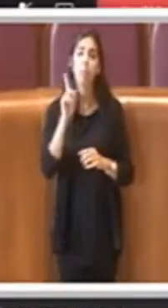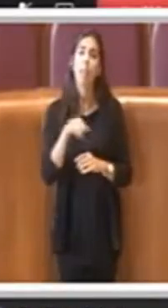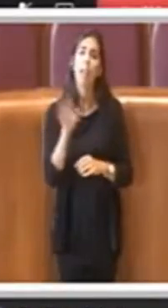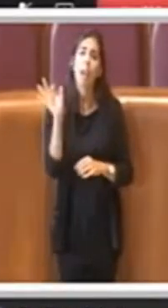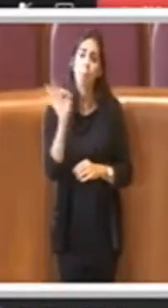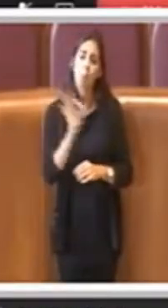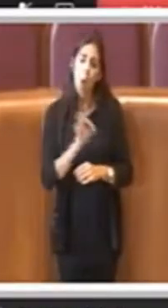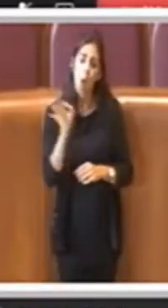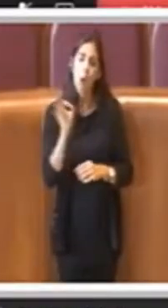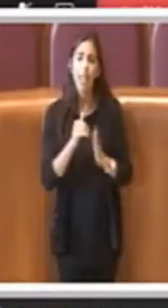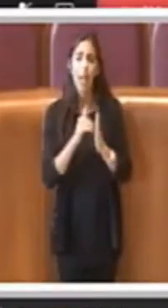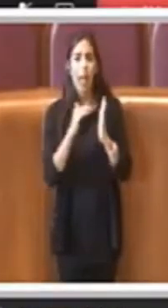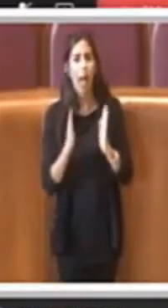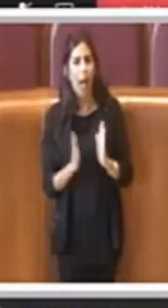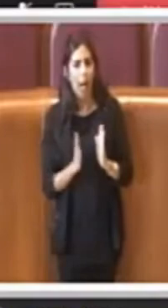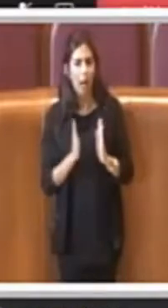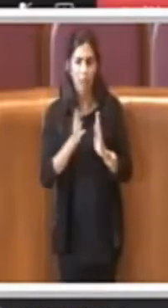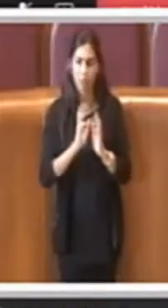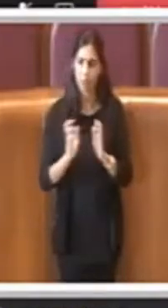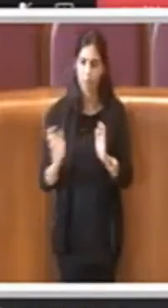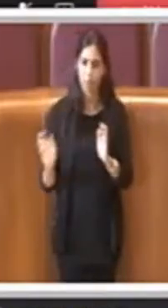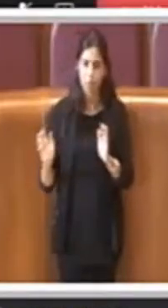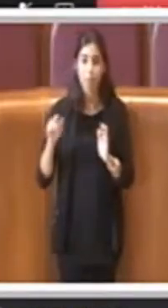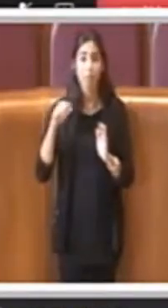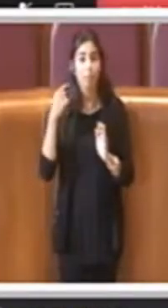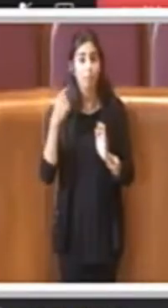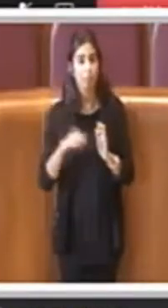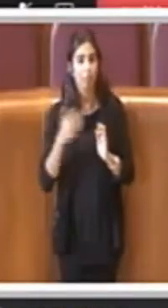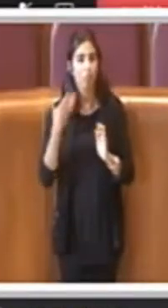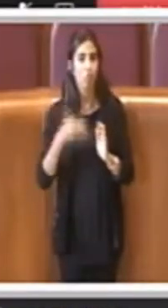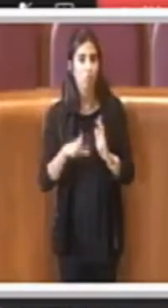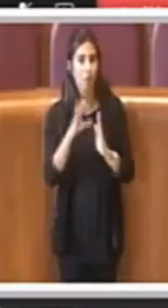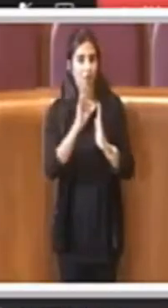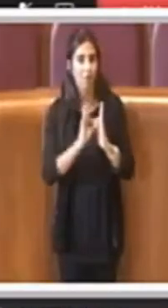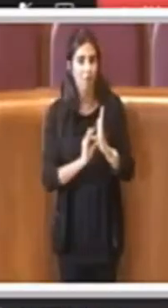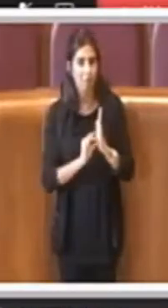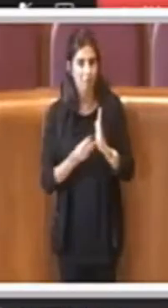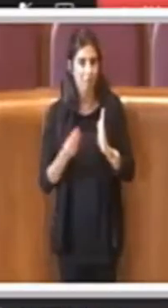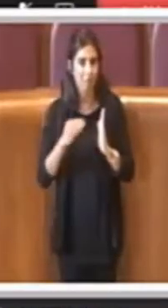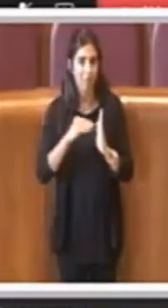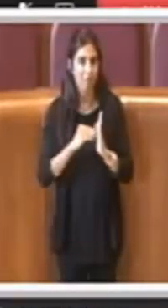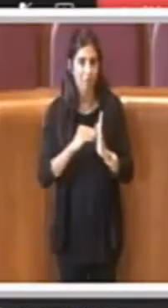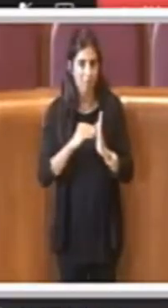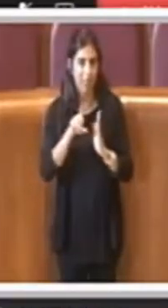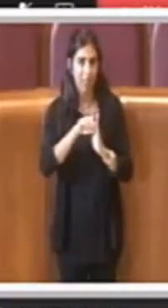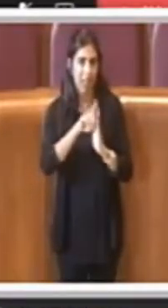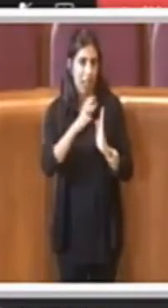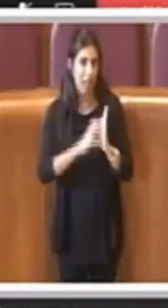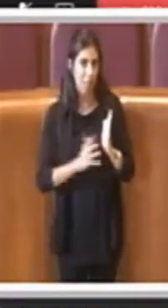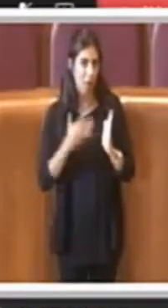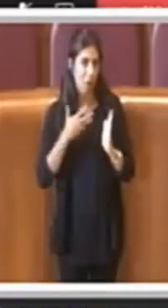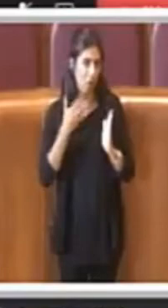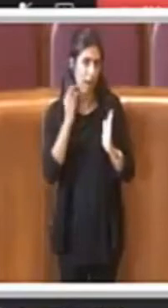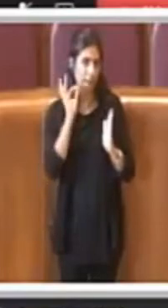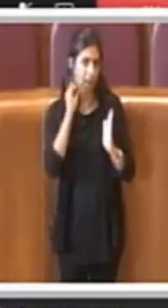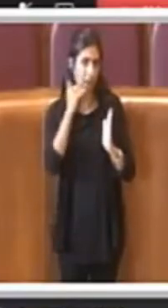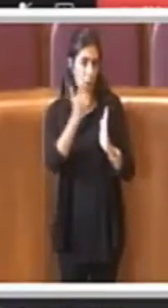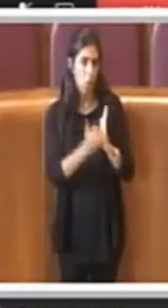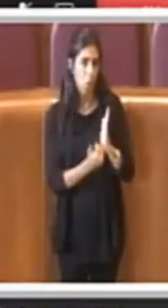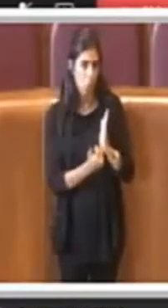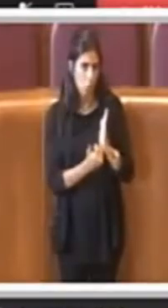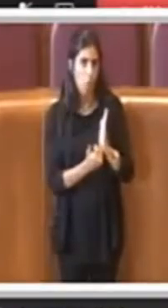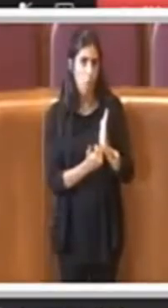housing e tutto il resto che sono state contemplate all'interno della delibera, all'interno dei nostri indirizzi e